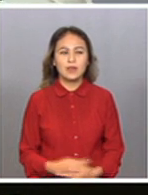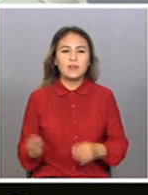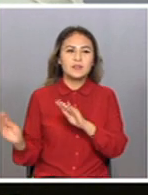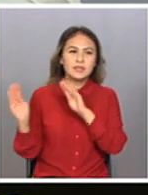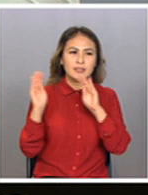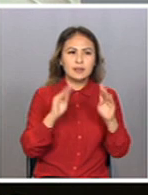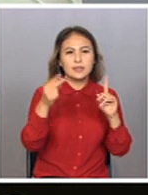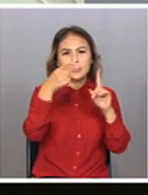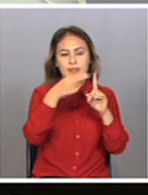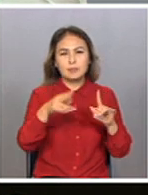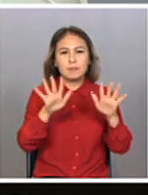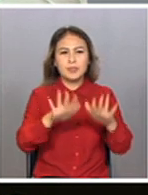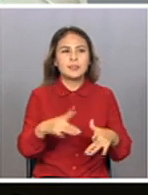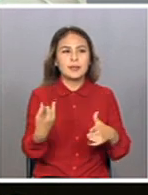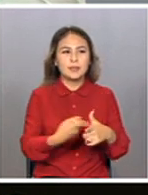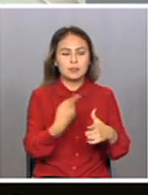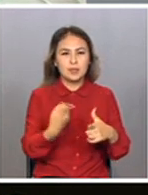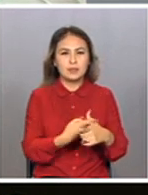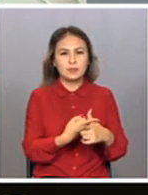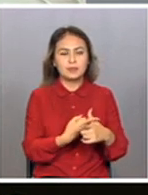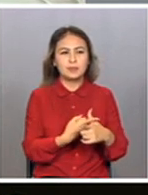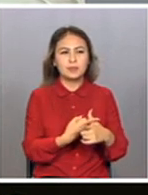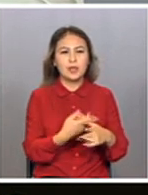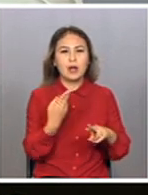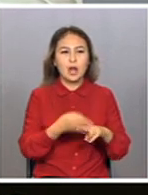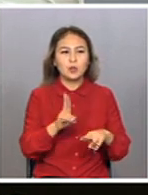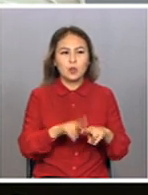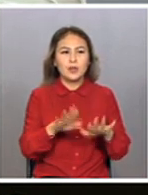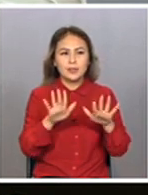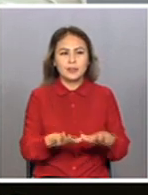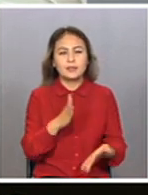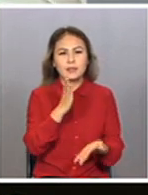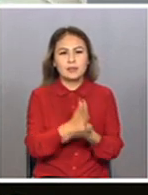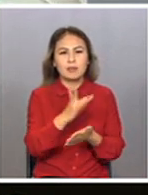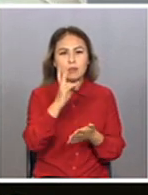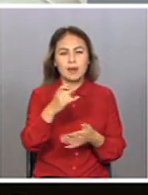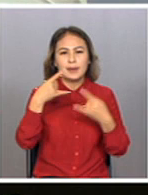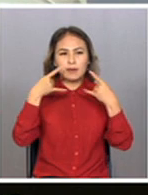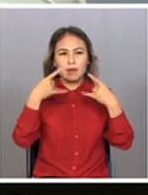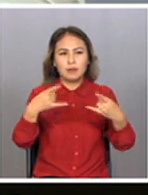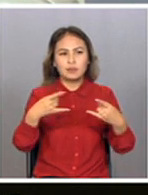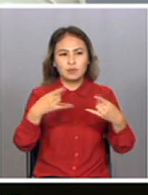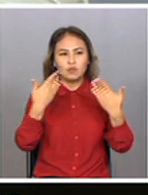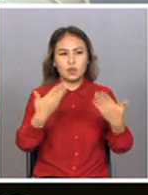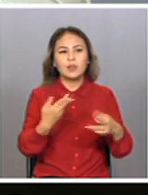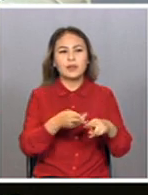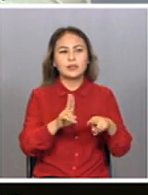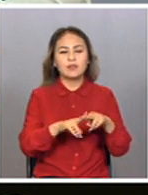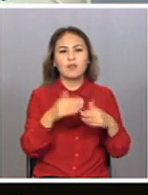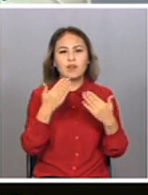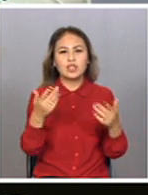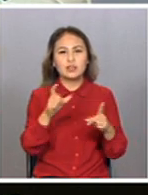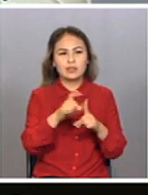Ставьте в текст местоимения, которые находятся на экране. Вот они, ваши